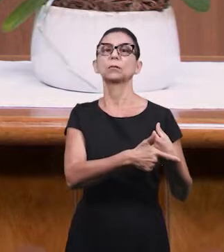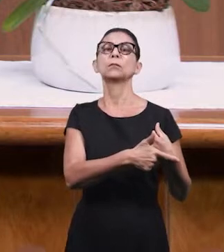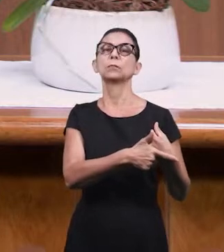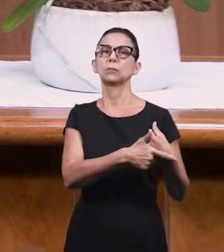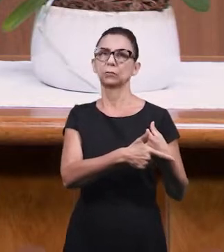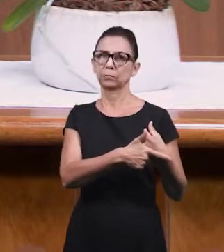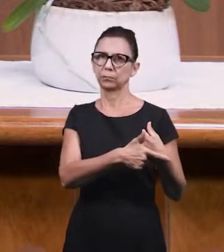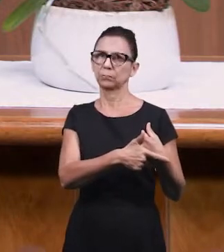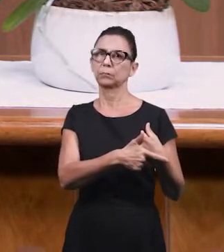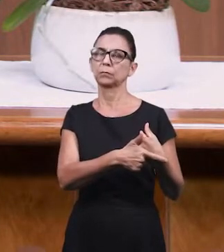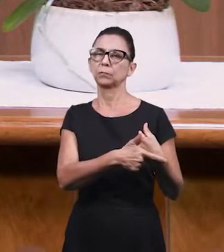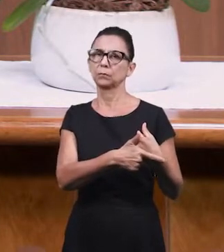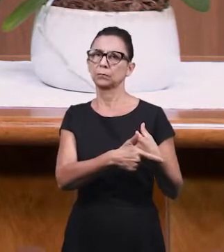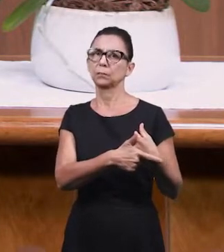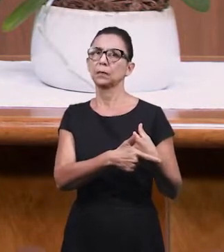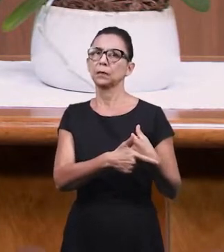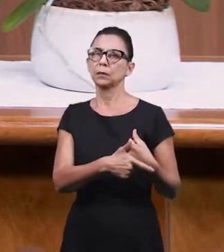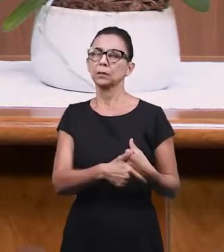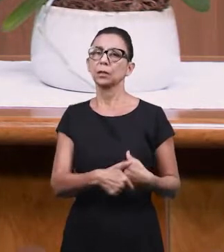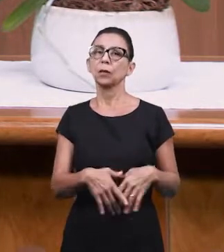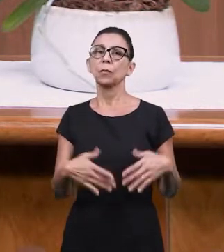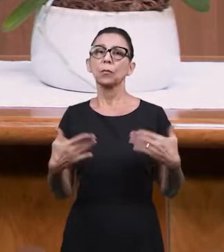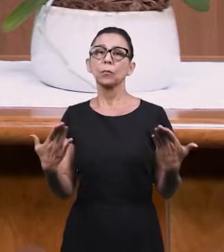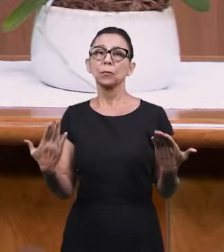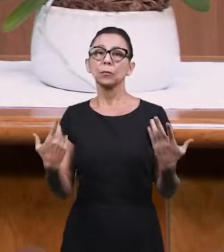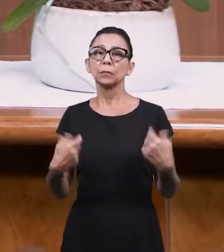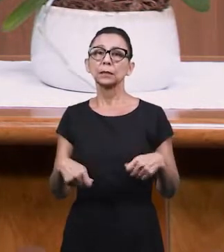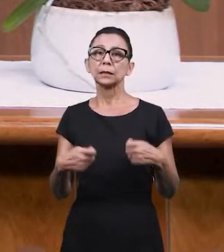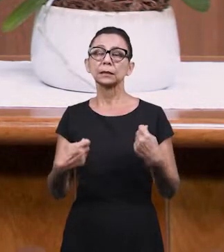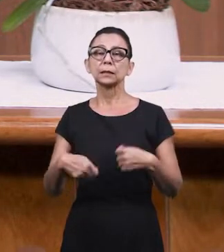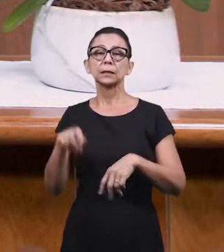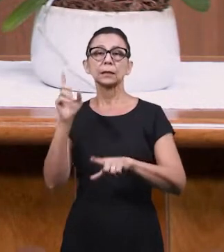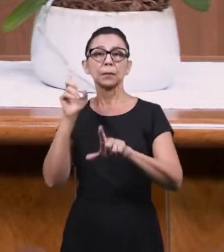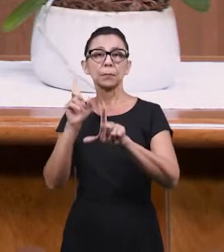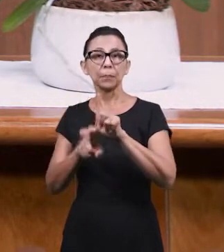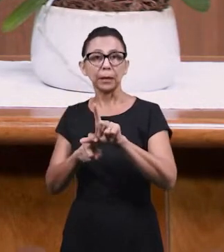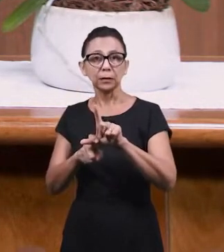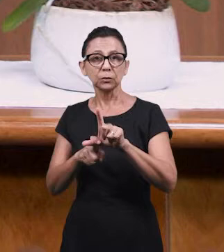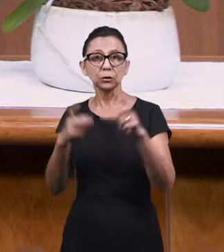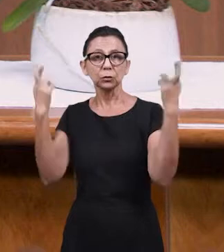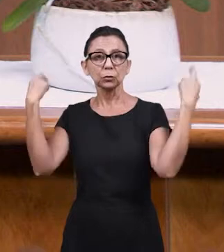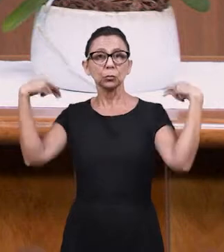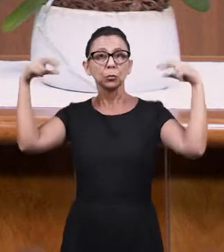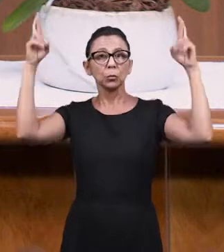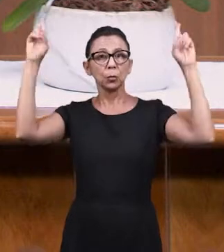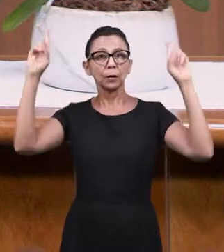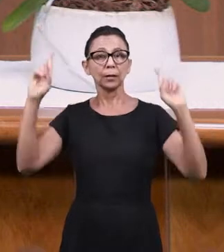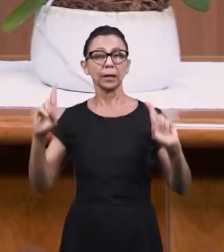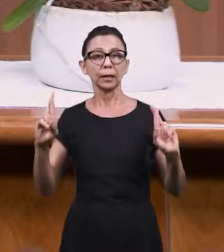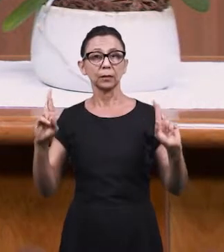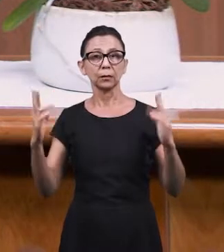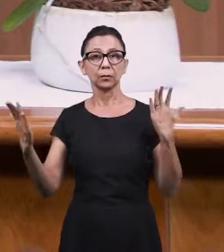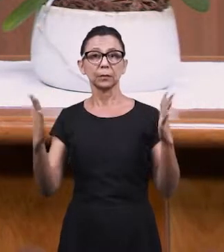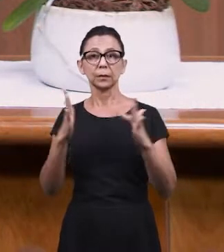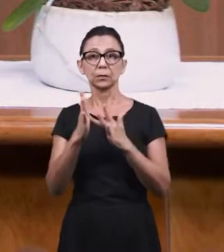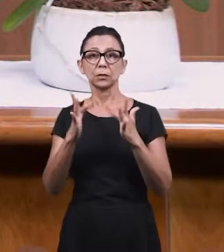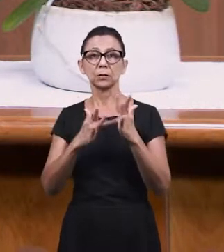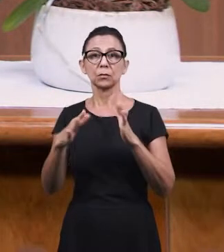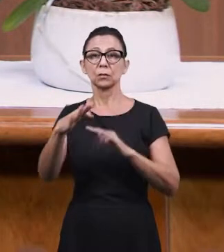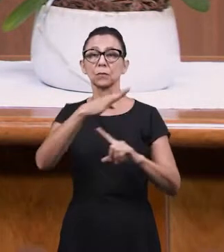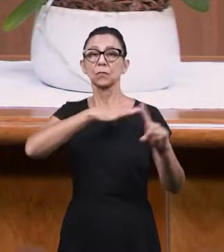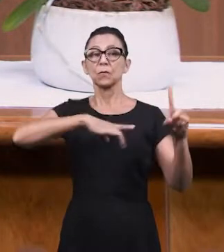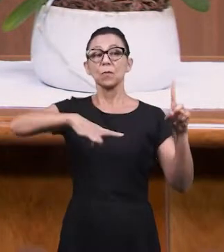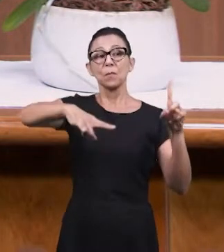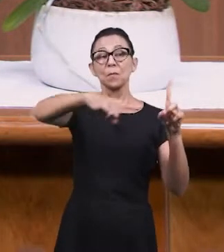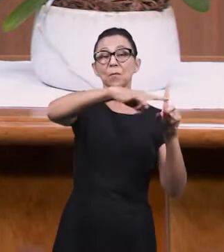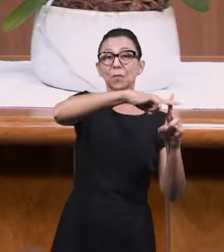donc il dépend du gouvernement de l'agneau qui a été mort. Et c'est pour